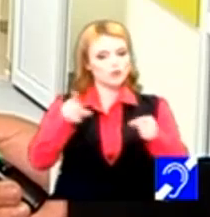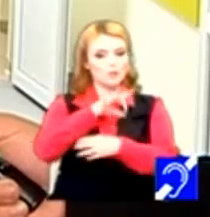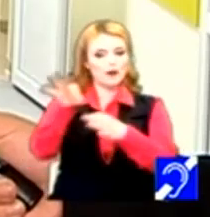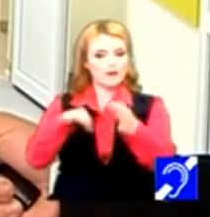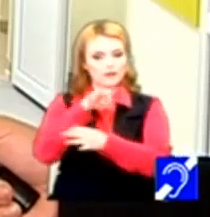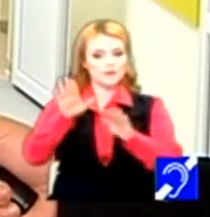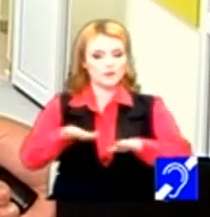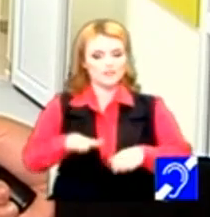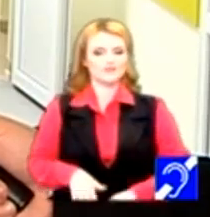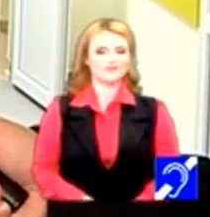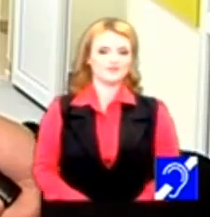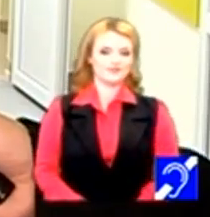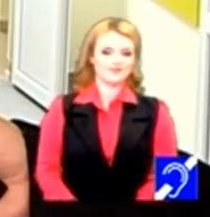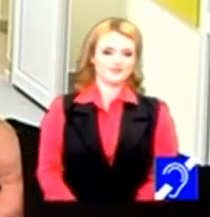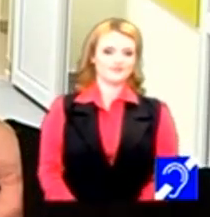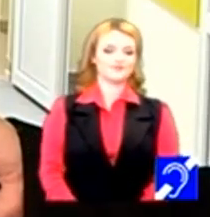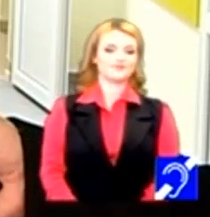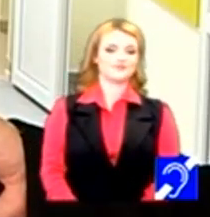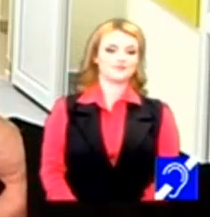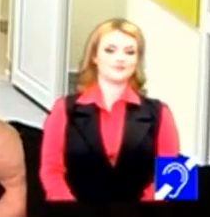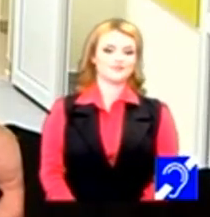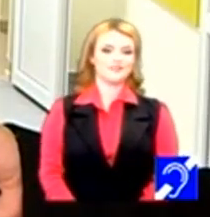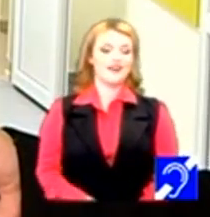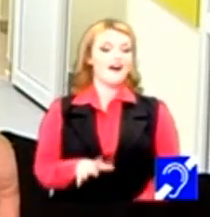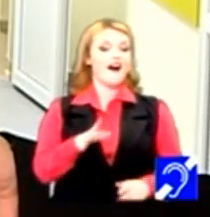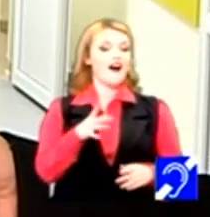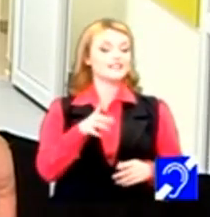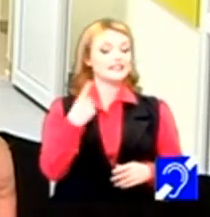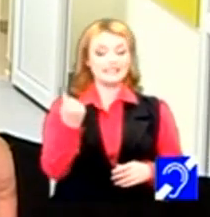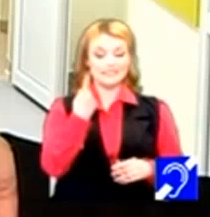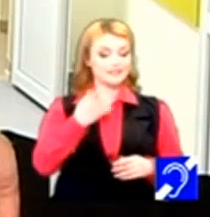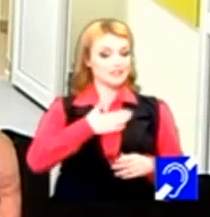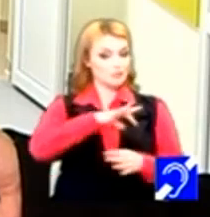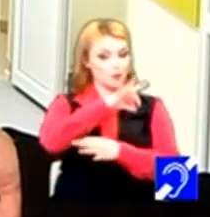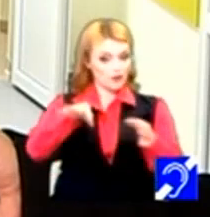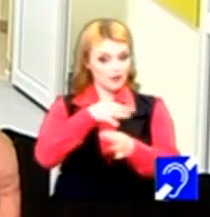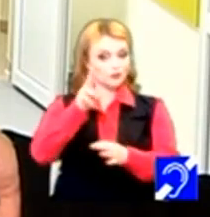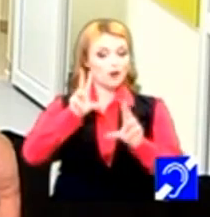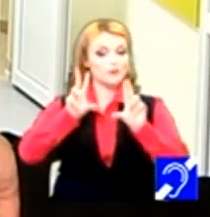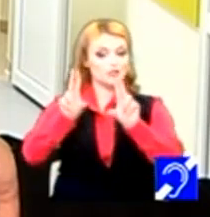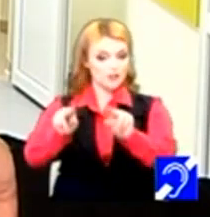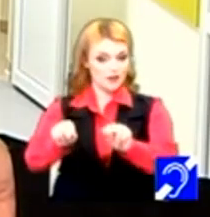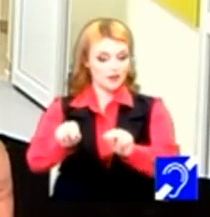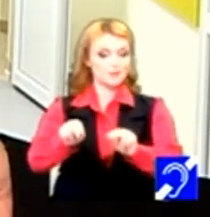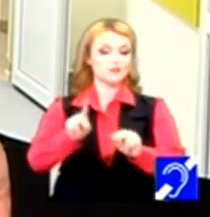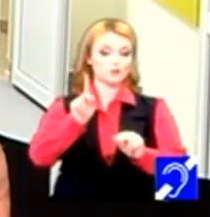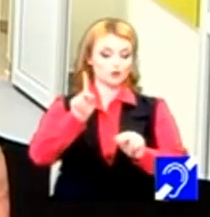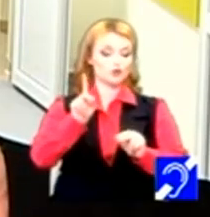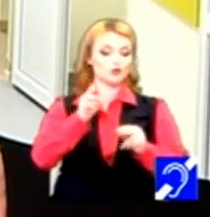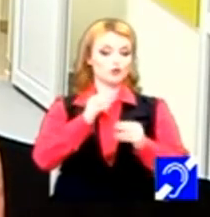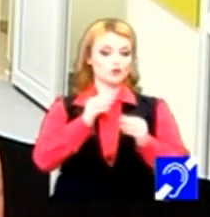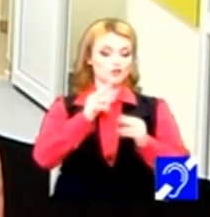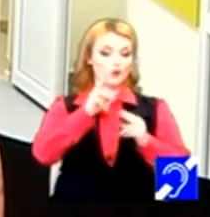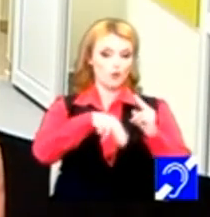Singurul obiectiv finalizat în materie de spital în proiectele noastre, mici așa cum sunt ele, este cel de la a